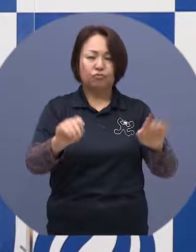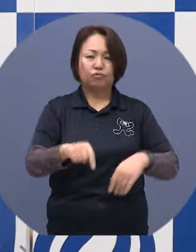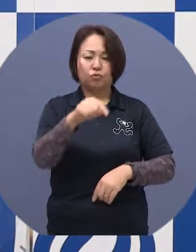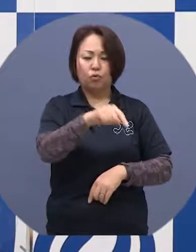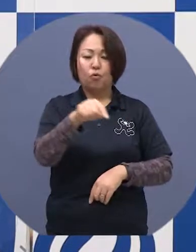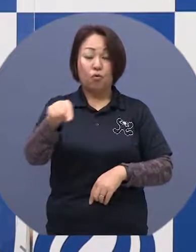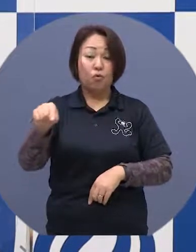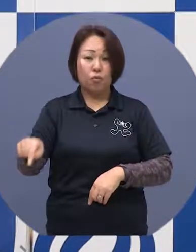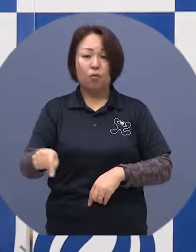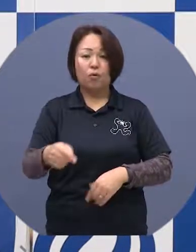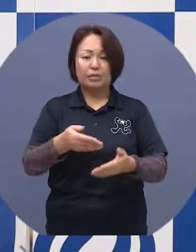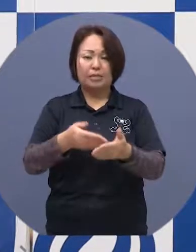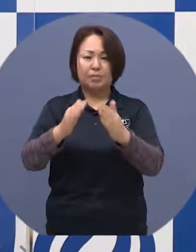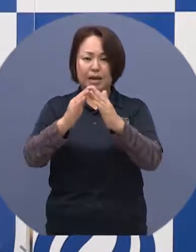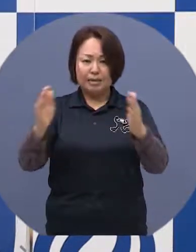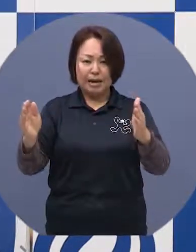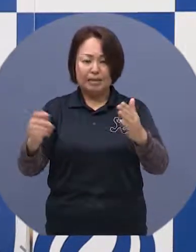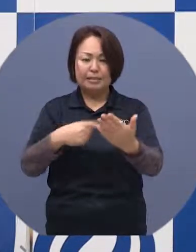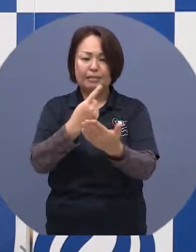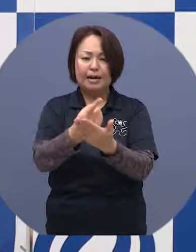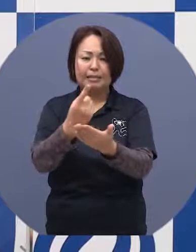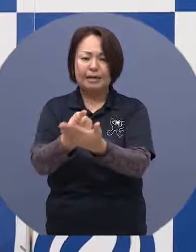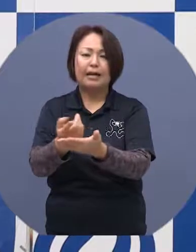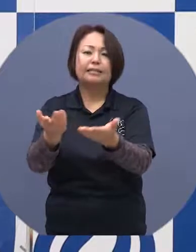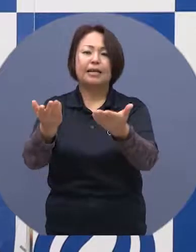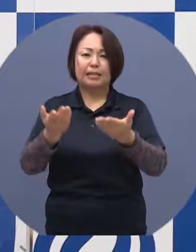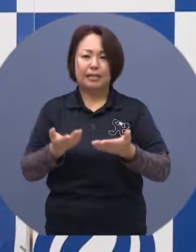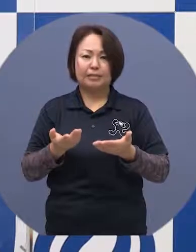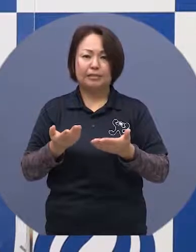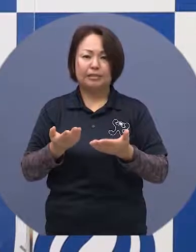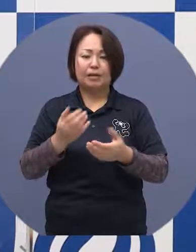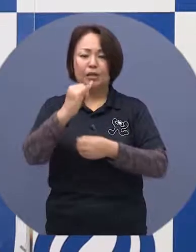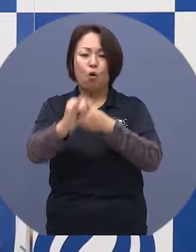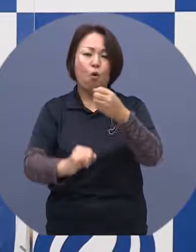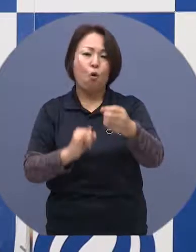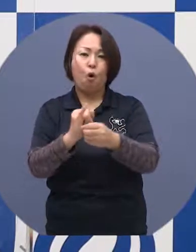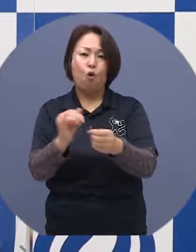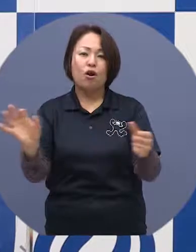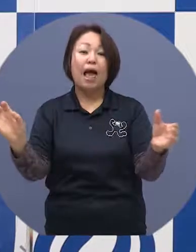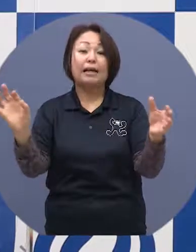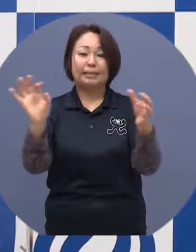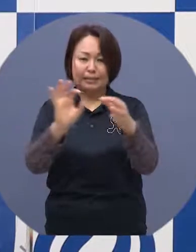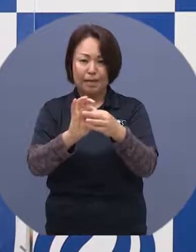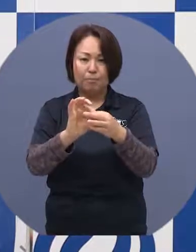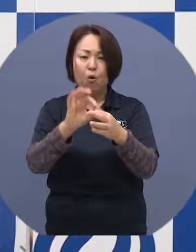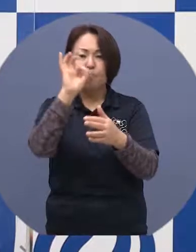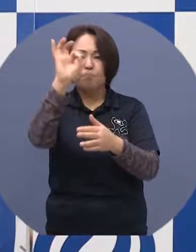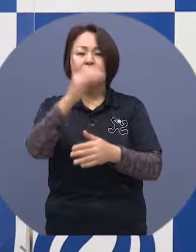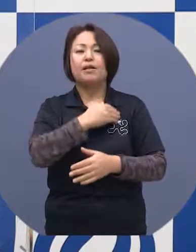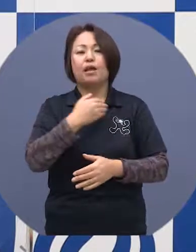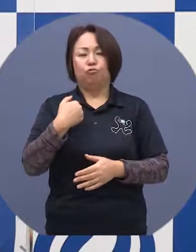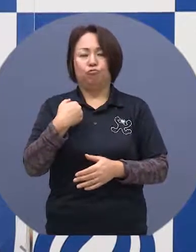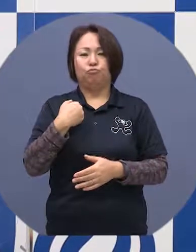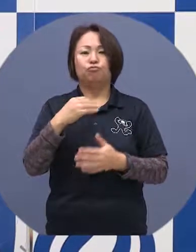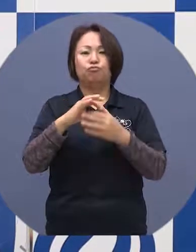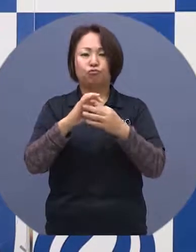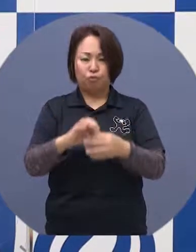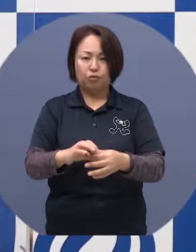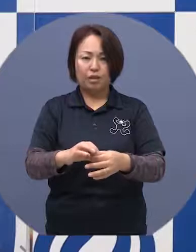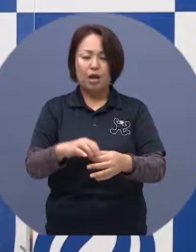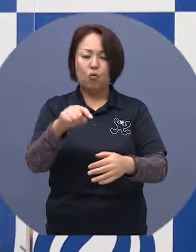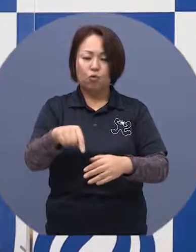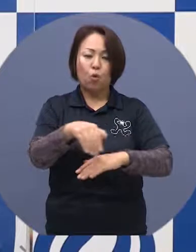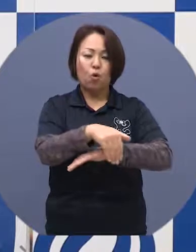にもですねまた足を運んでいただきながらまたオンラインでもですねさんが可能になっておりますのでぜひこうしたしのトリック3計画